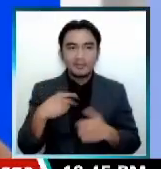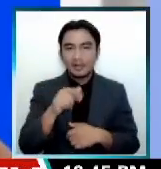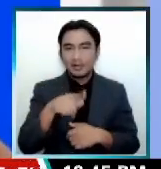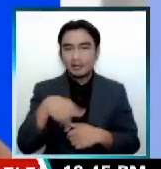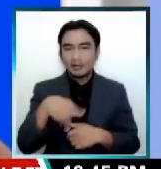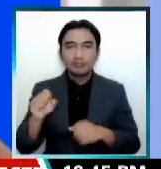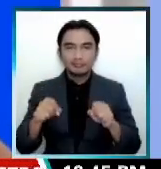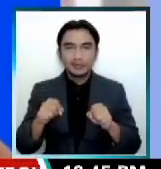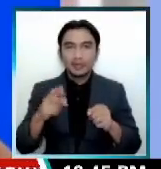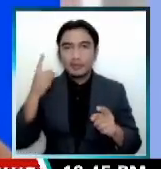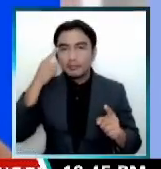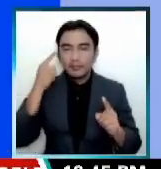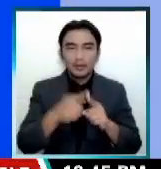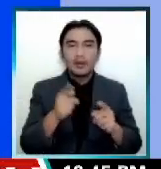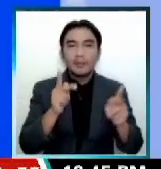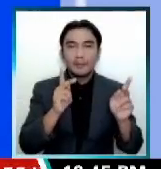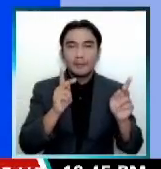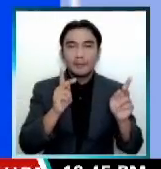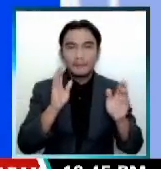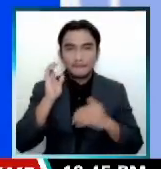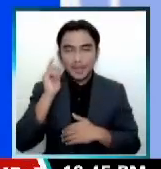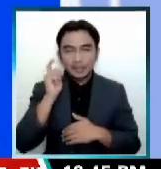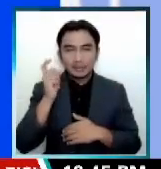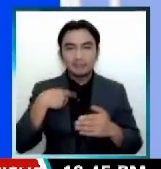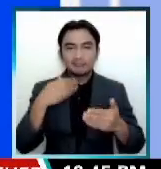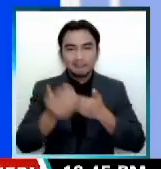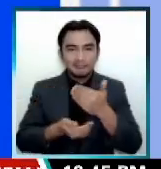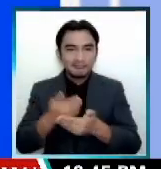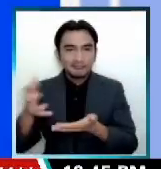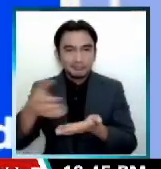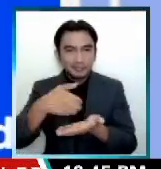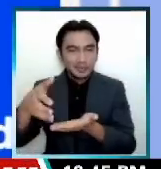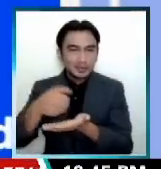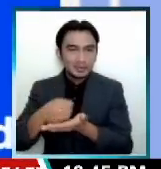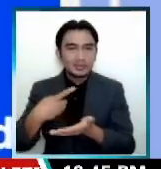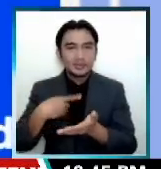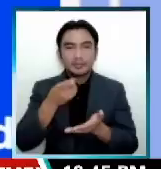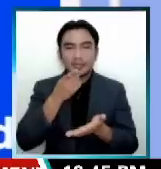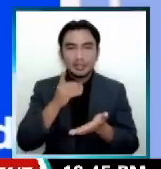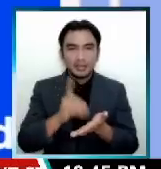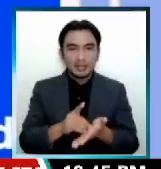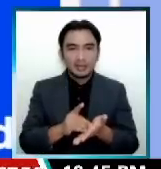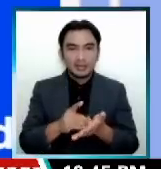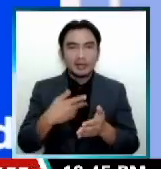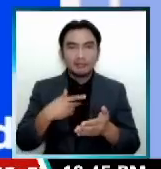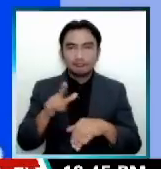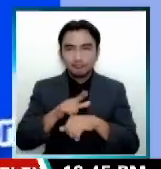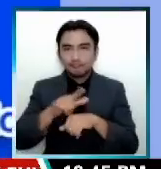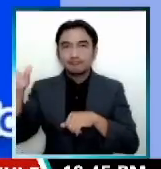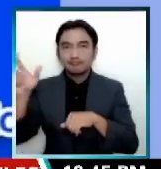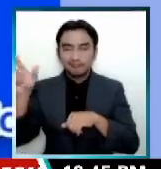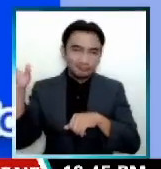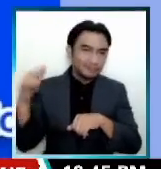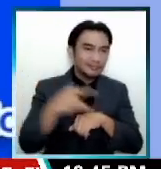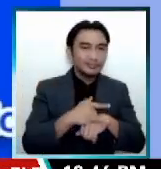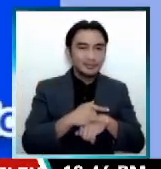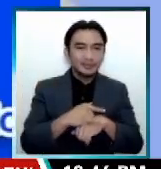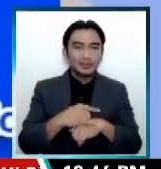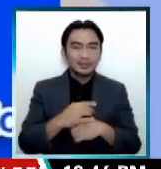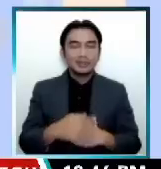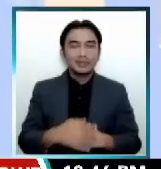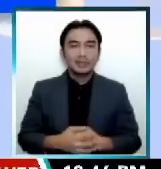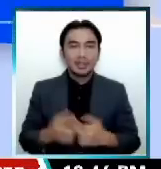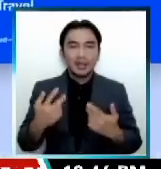ang pagkolekta ng data ng mga pumapasok at lumalabas ng bansa. Ito ang papalit sa website ng One Health